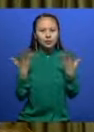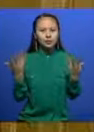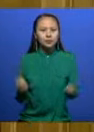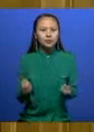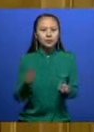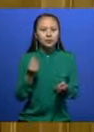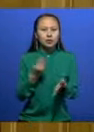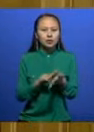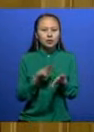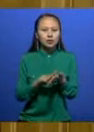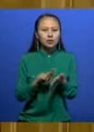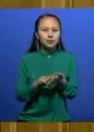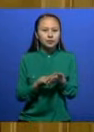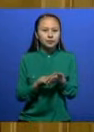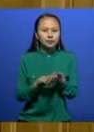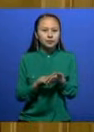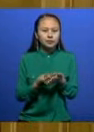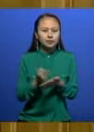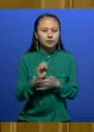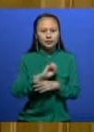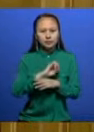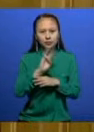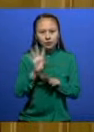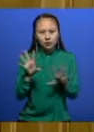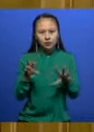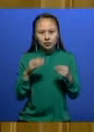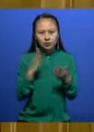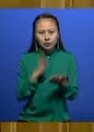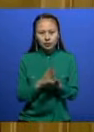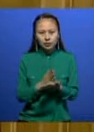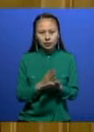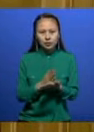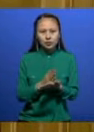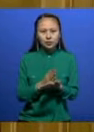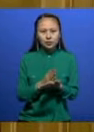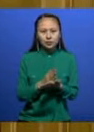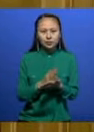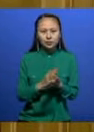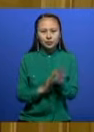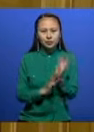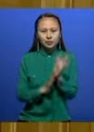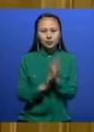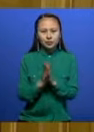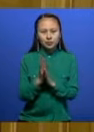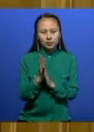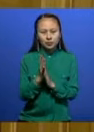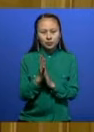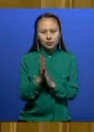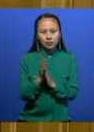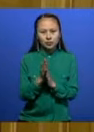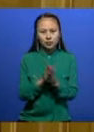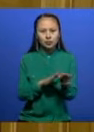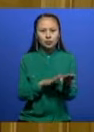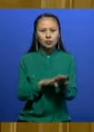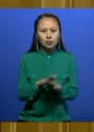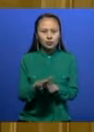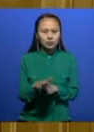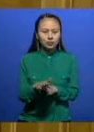көздерінен қаржыландыру жұмысы жүргізіліп жатыр. Тұқым дайындығы толық, сондықтан